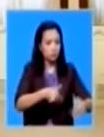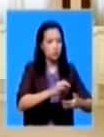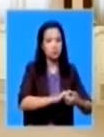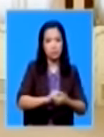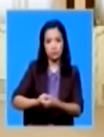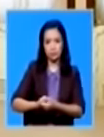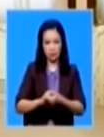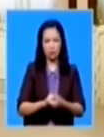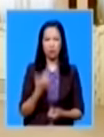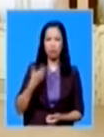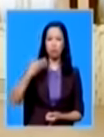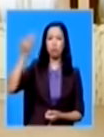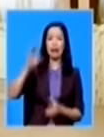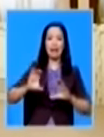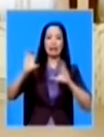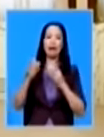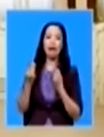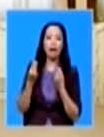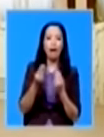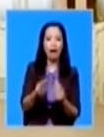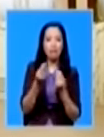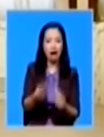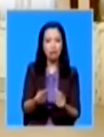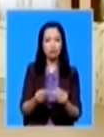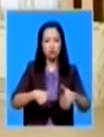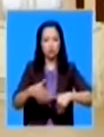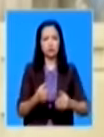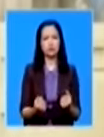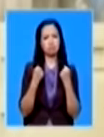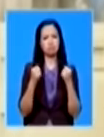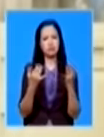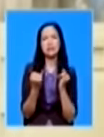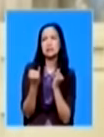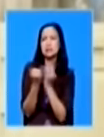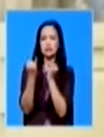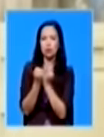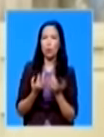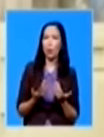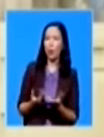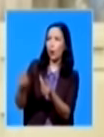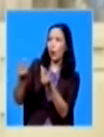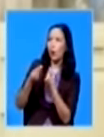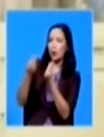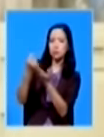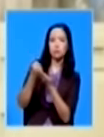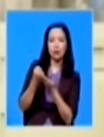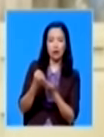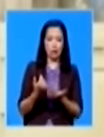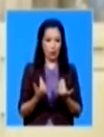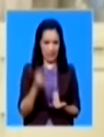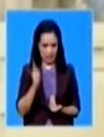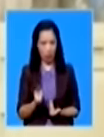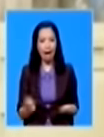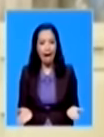ผู้ให้ทั้งส่วนใหญ่ประชาชนก็มาเข้มแข็งเพราะว่าเขาเคยชินกับการช่วยเหลือ ค่ะ มันนี่ต้องสร้างเขาคิ